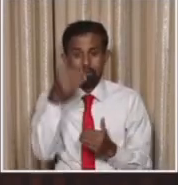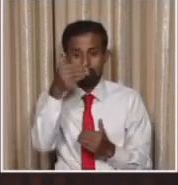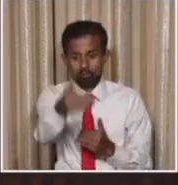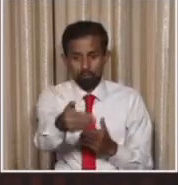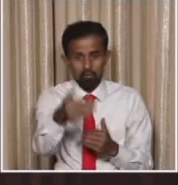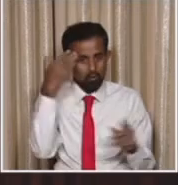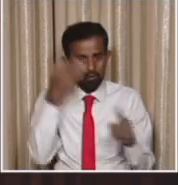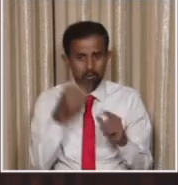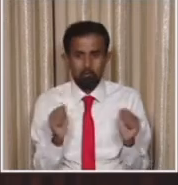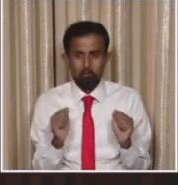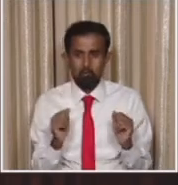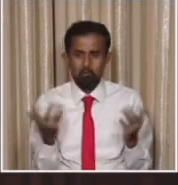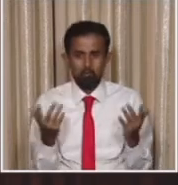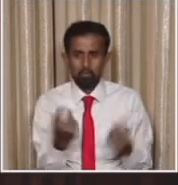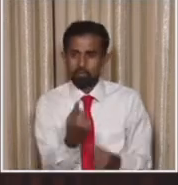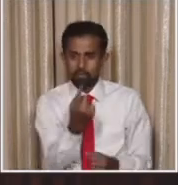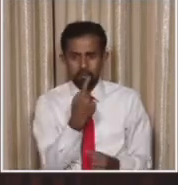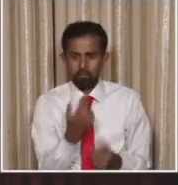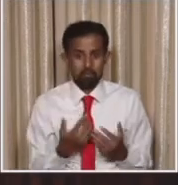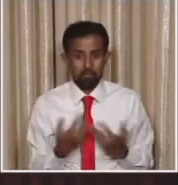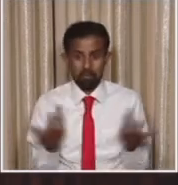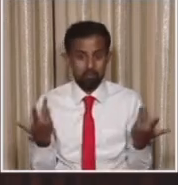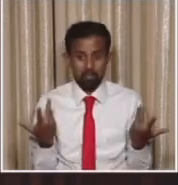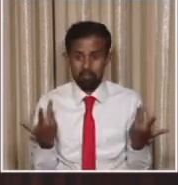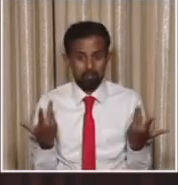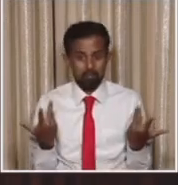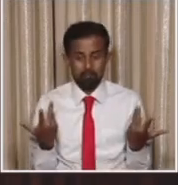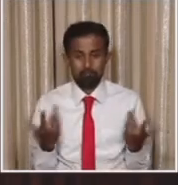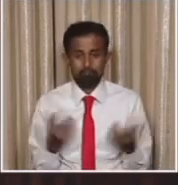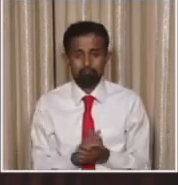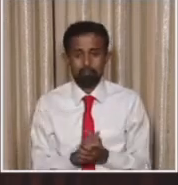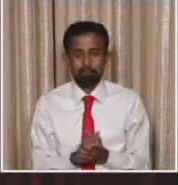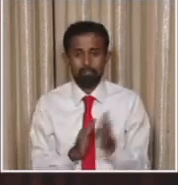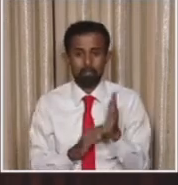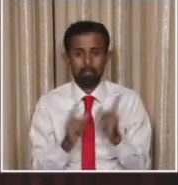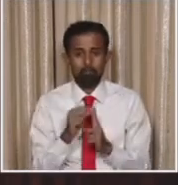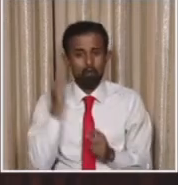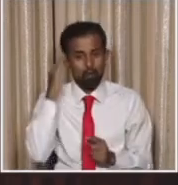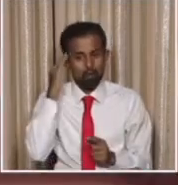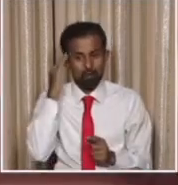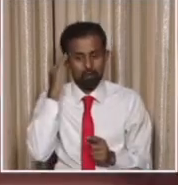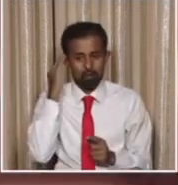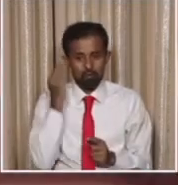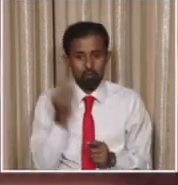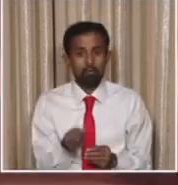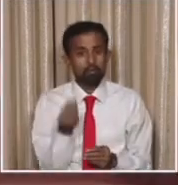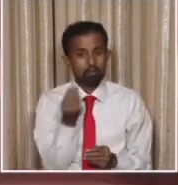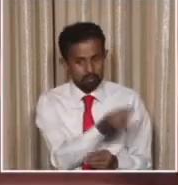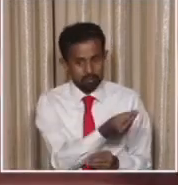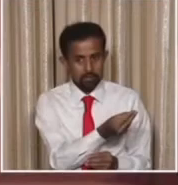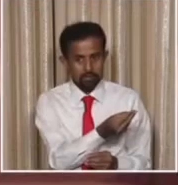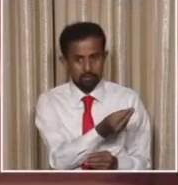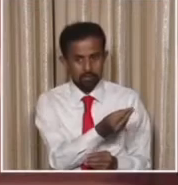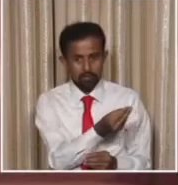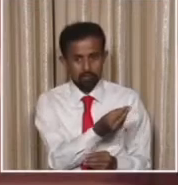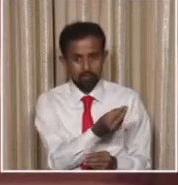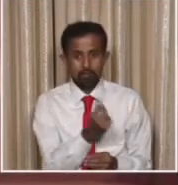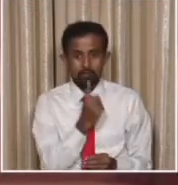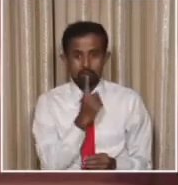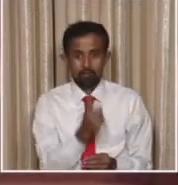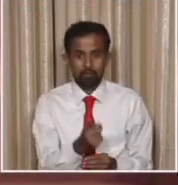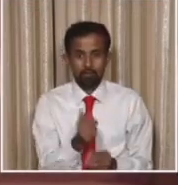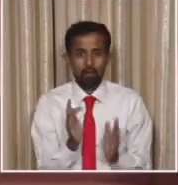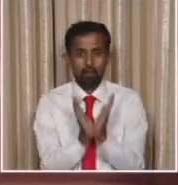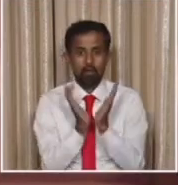සම්බන්ධව බය නැතුව යමක් කියන්න පුළුවන් කමක් නැහැ අපි කාටවත්. ගරු අමාත්‍යතුමිය. අව දෙන්න මෙතුමට මේ ඒක ගැන කියන ගමන් මේ